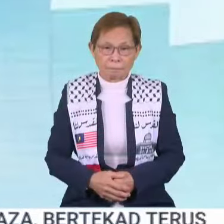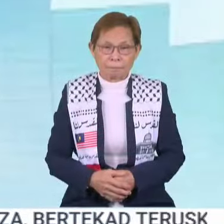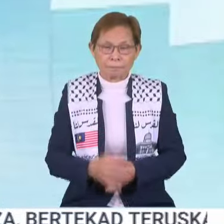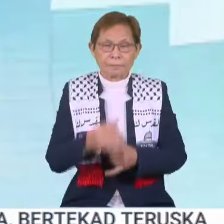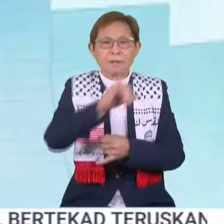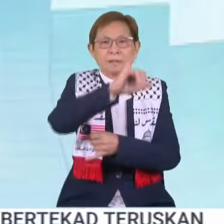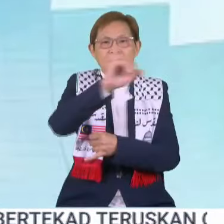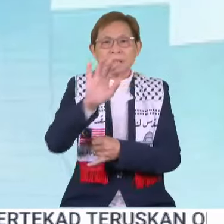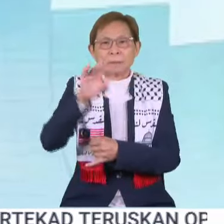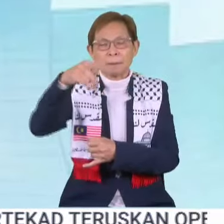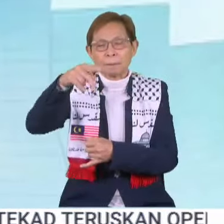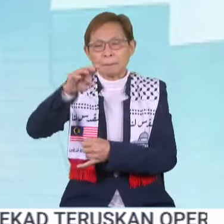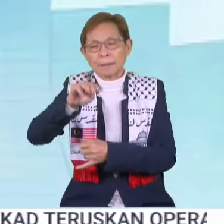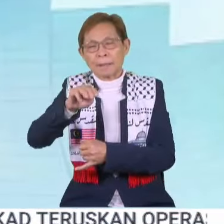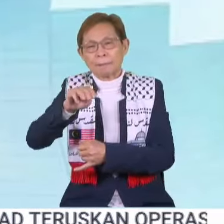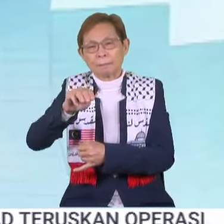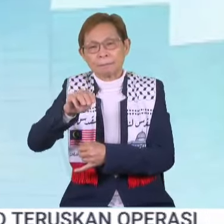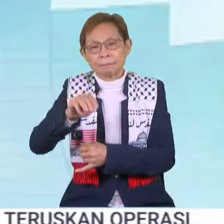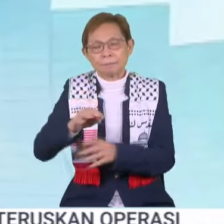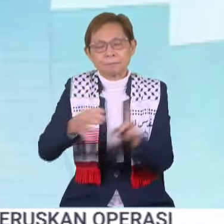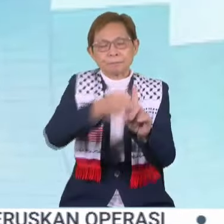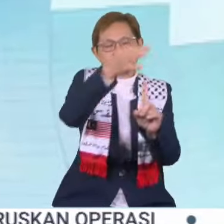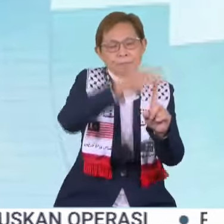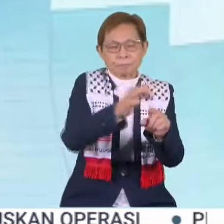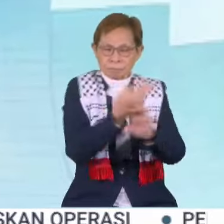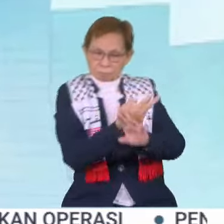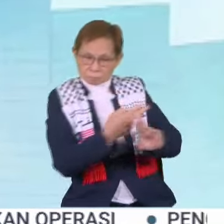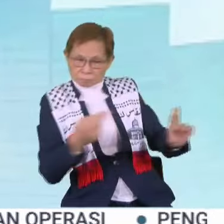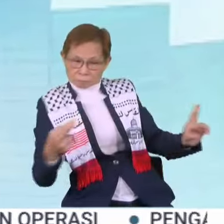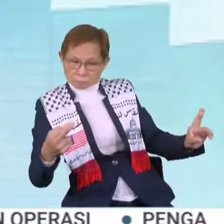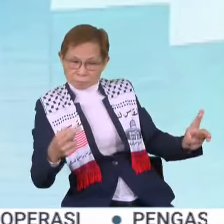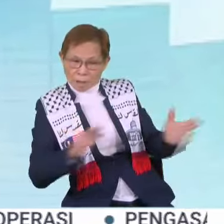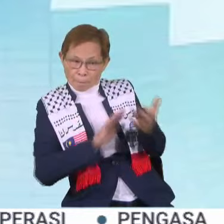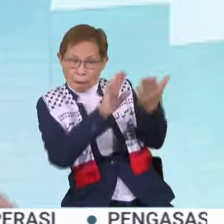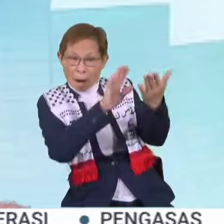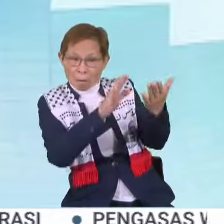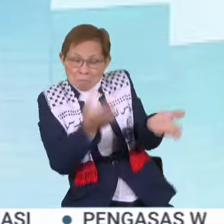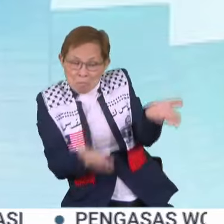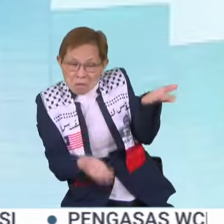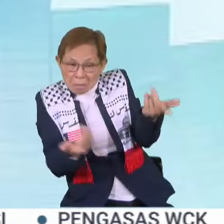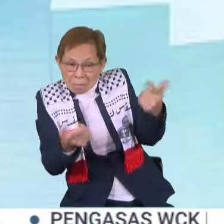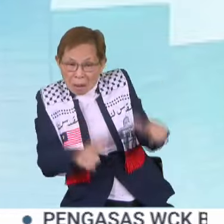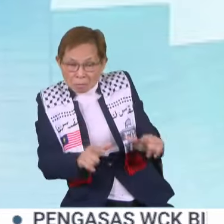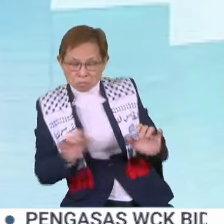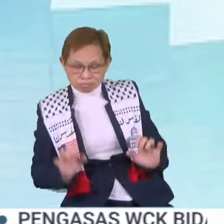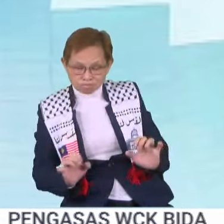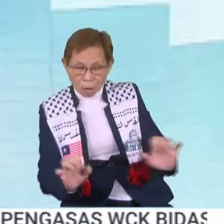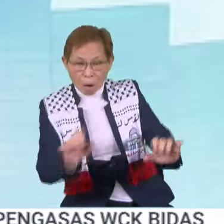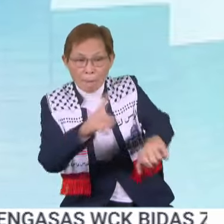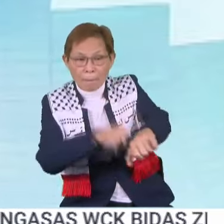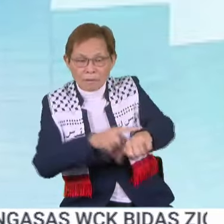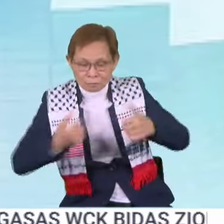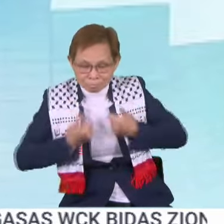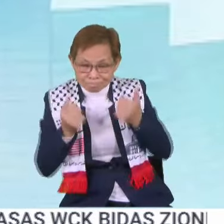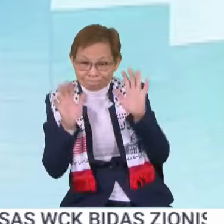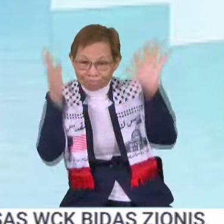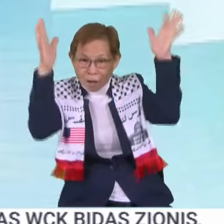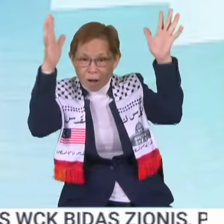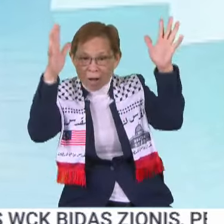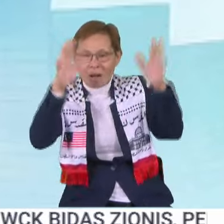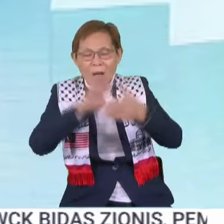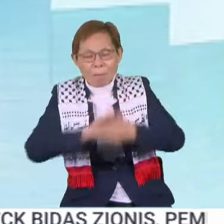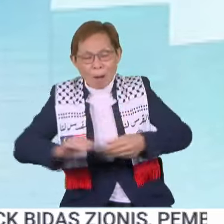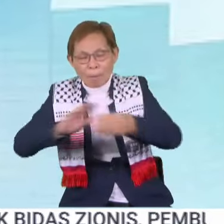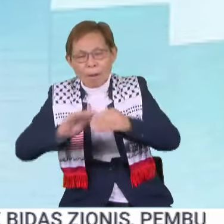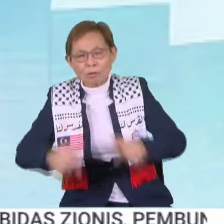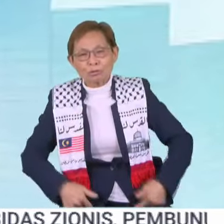Jabatan Bomba dan Penyelamat Malaysia JBPM Pulau Pinang siap siaga hadapi sebarang kemungkinan kecemasan ketika perayaan. Perinciannya